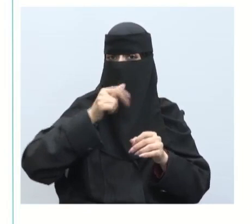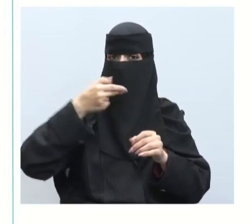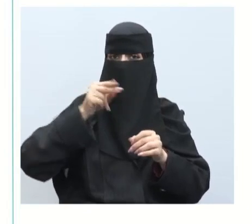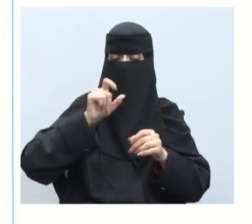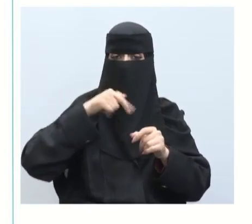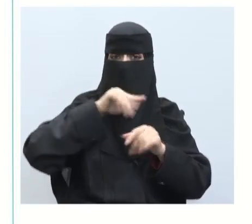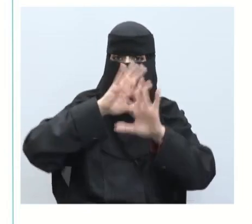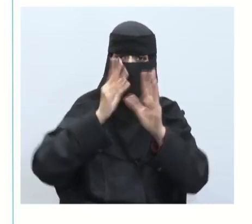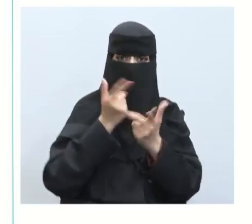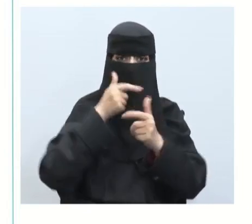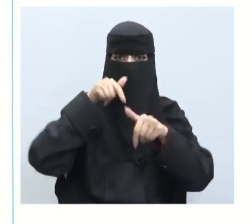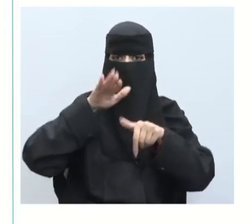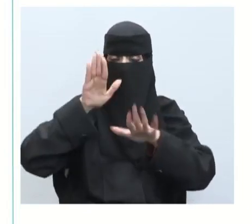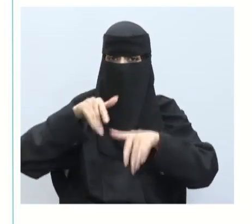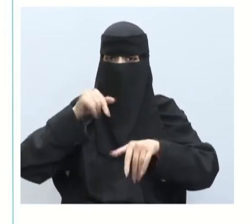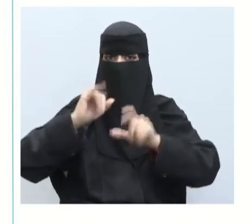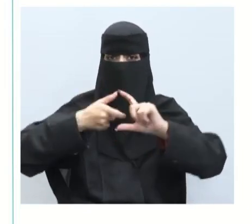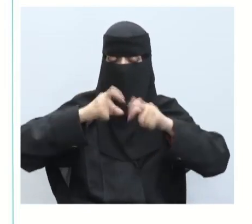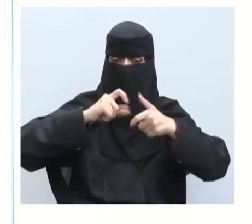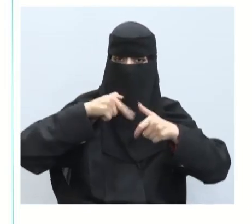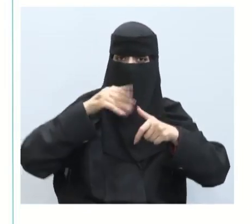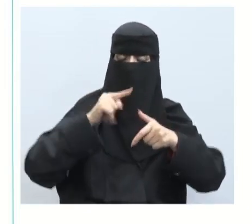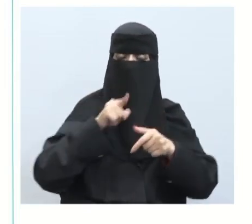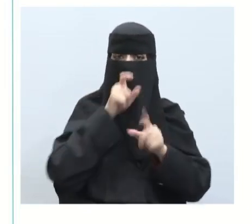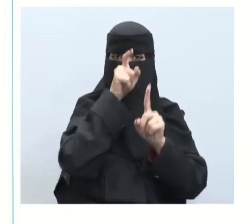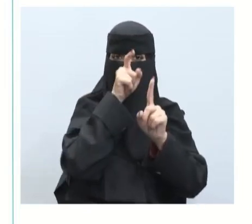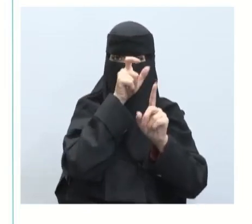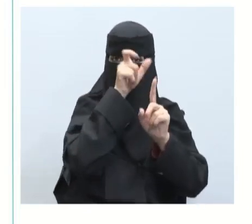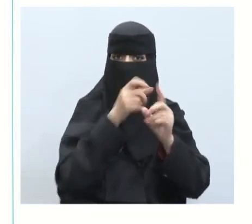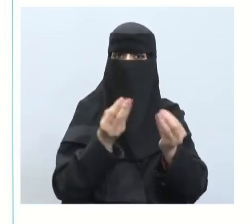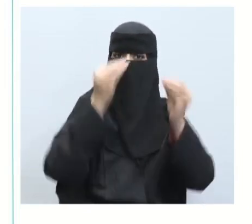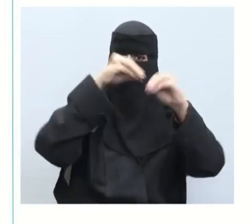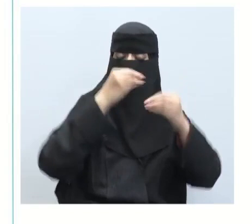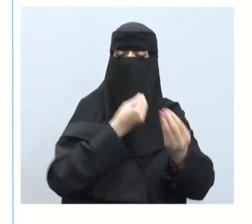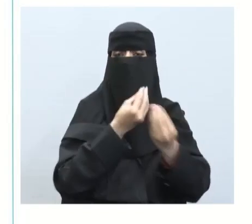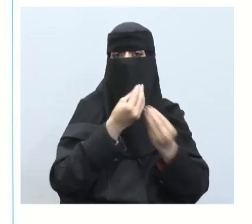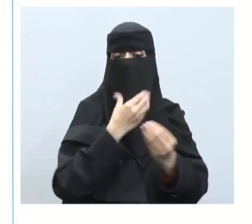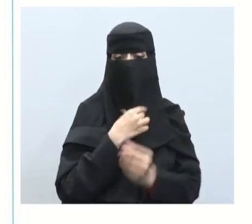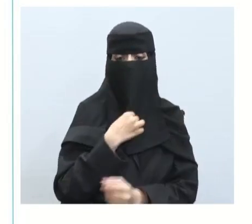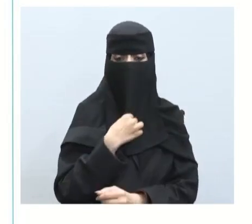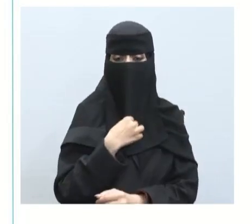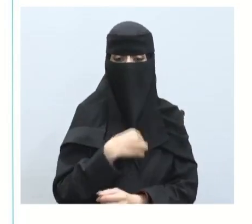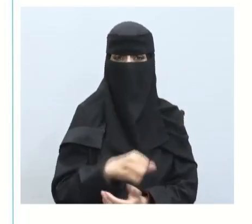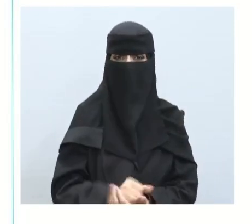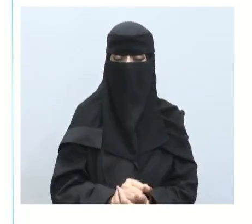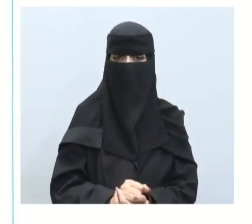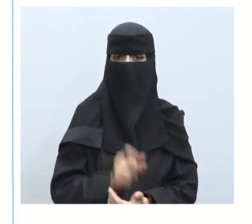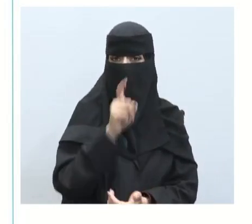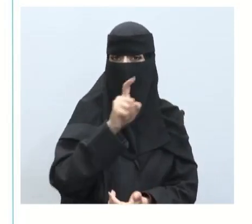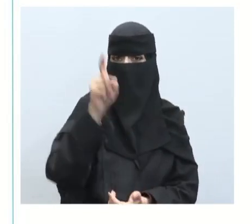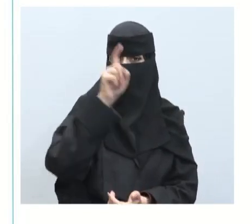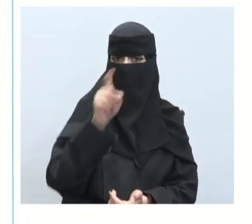الله في كيف نجعل المنظمه ذات زياده في الفاعليه ما رد